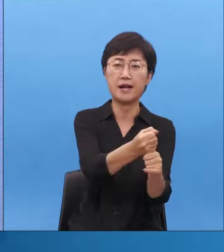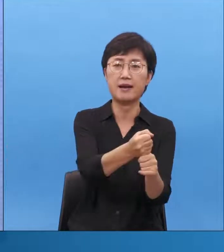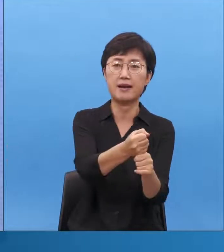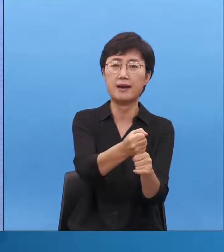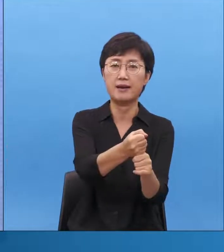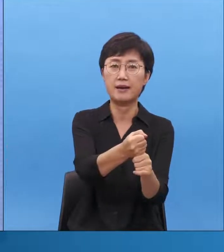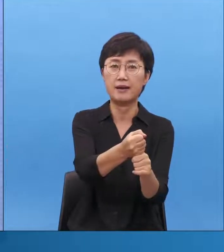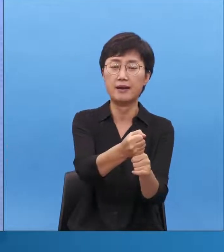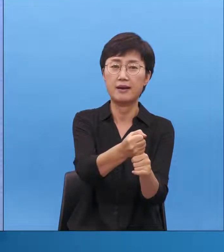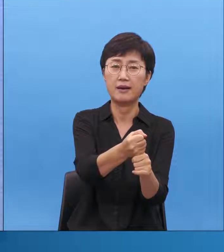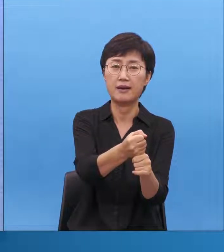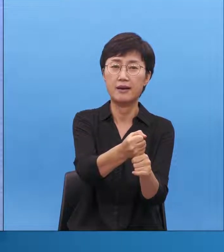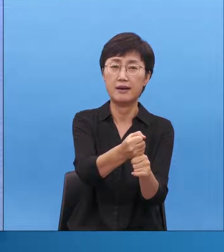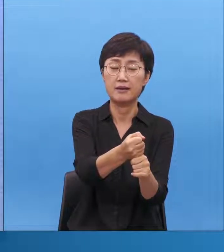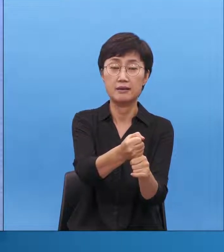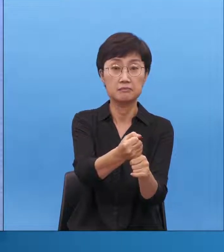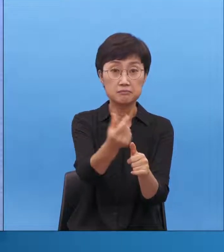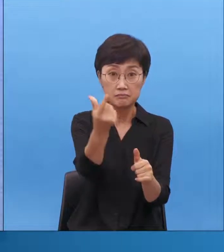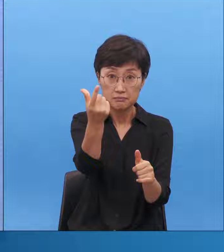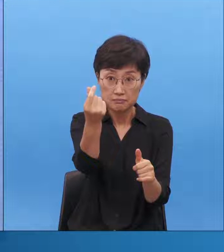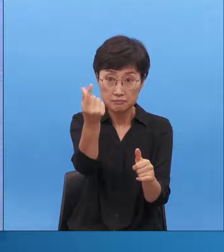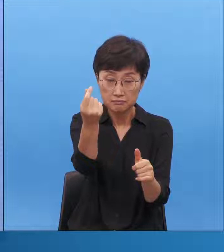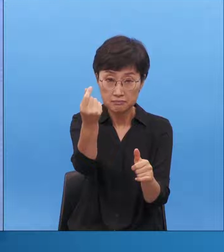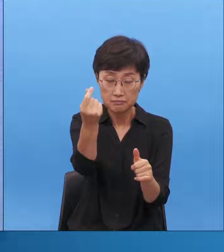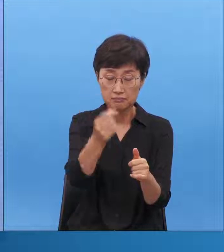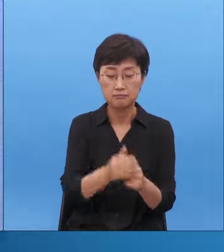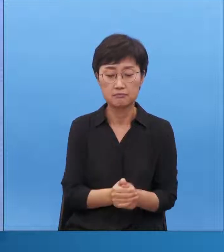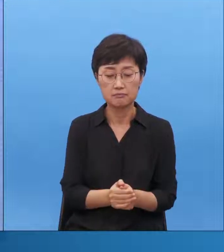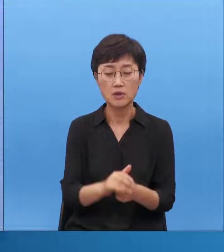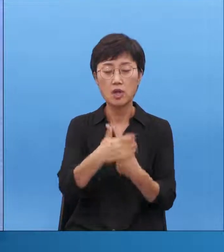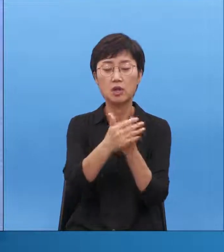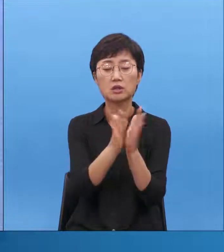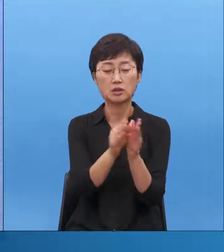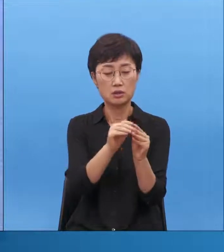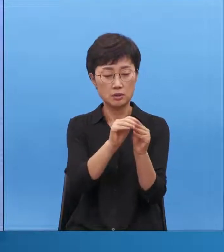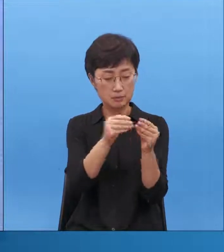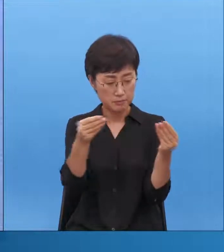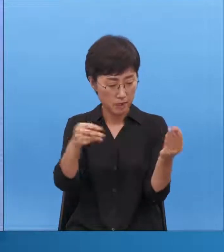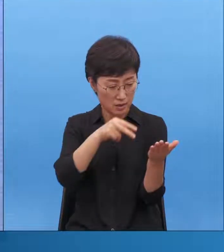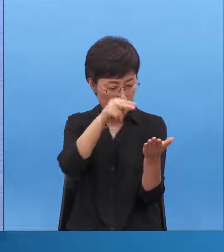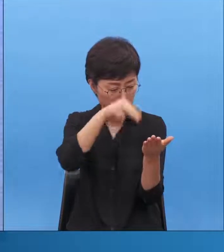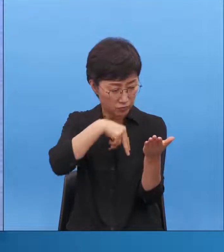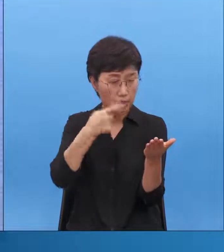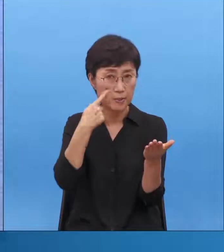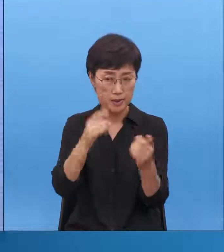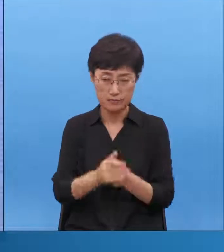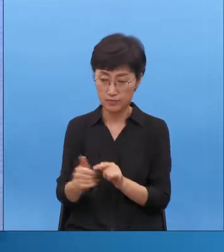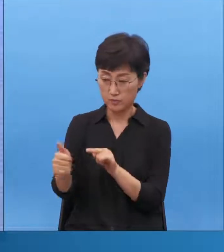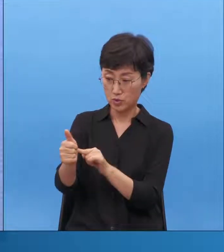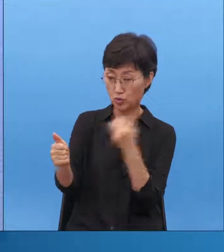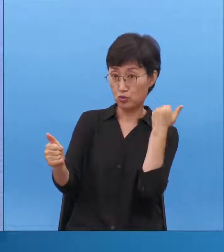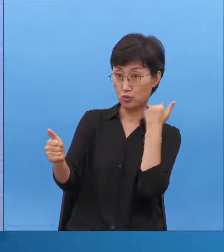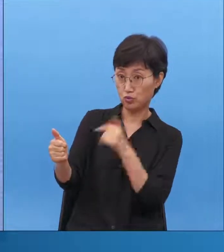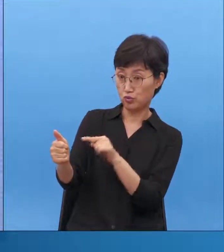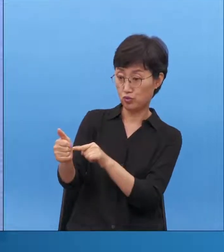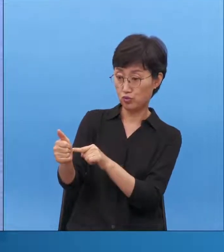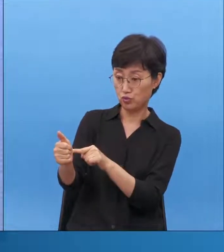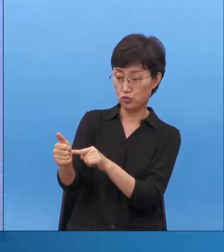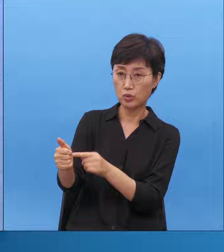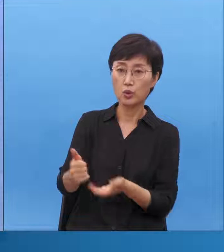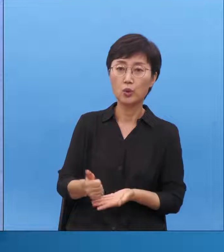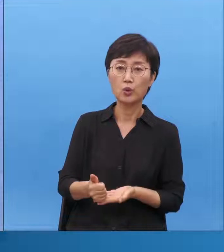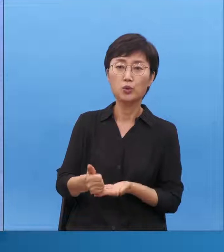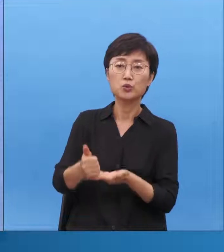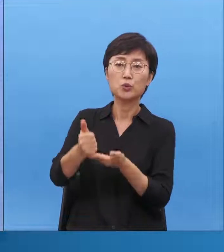성경은 굉장한 기록들을 우리가 확인할 수 있습니다. And we're able to confirm these amazing records in the Bible. 존경받는 자 이랬습니다. It says that he was